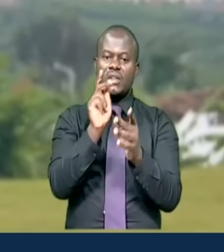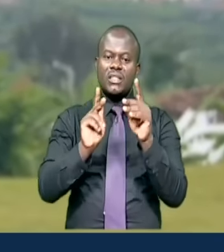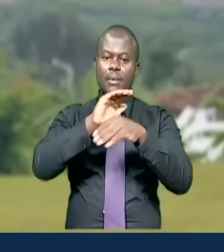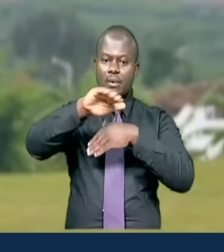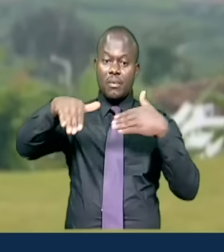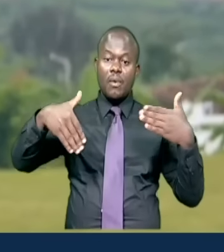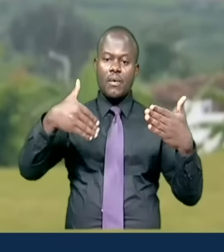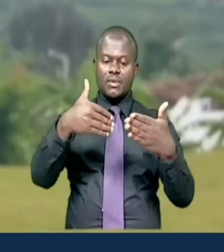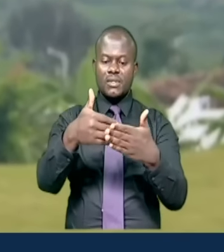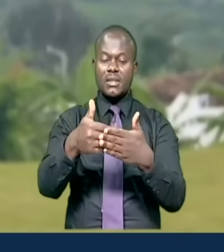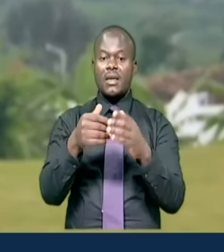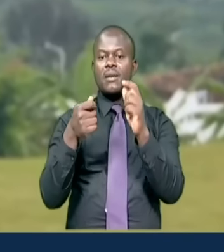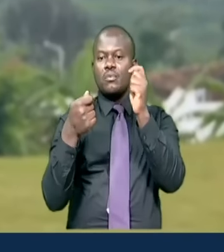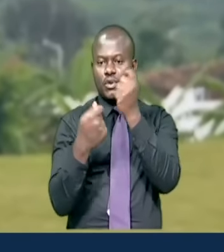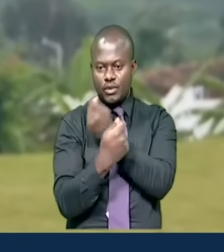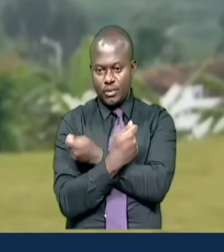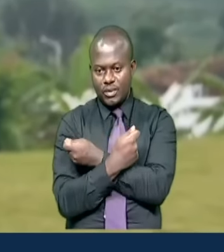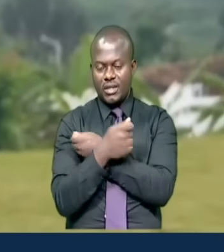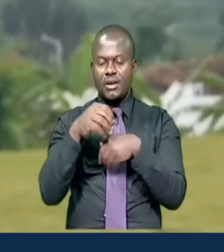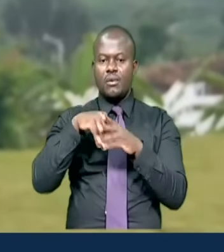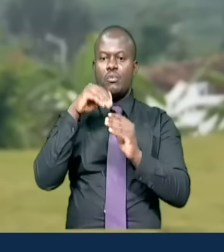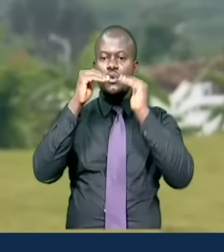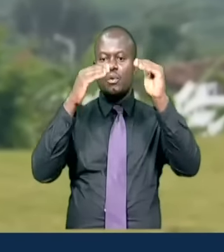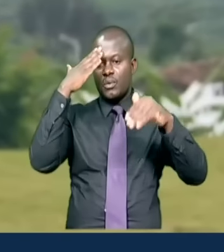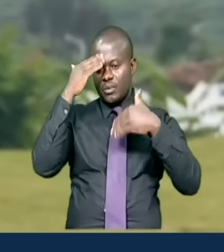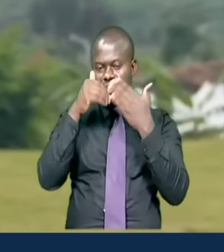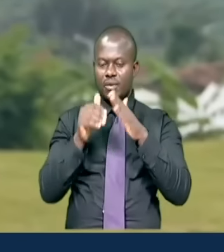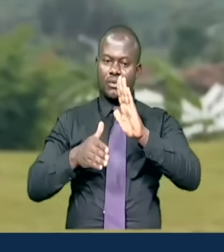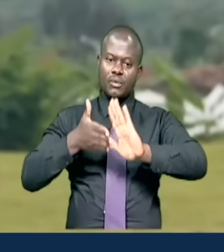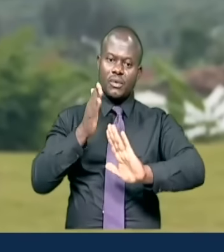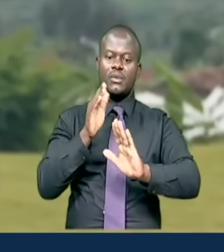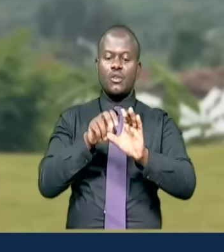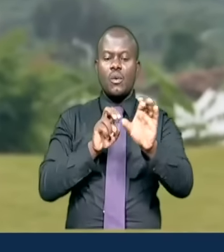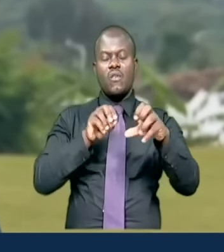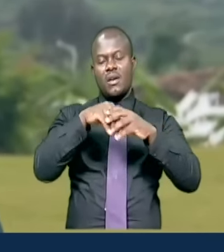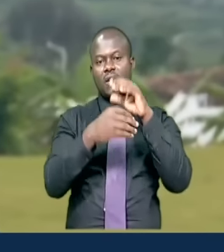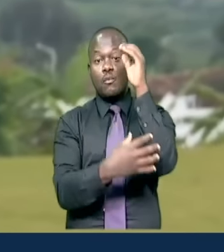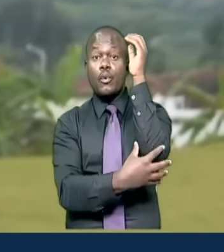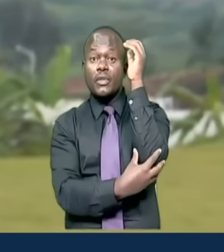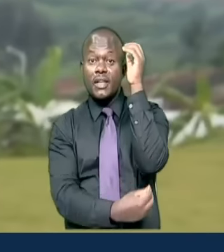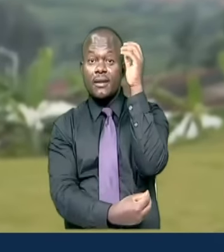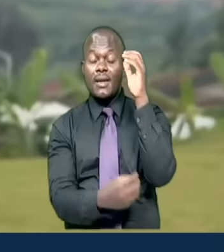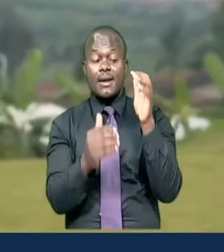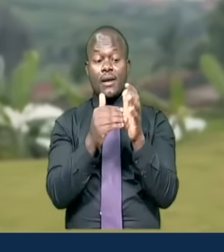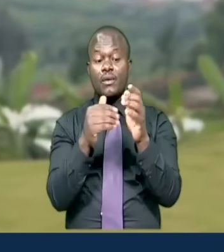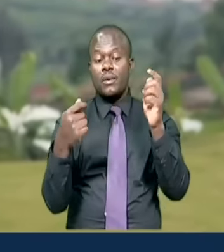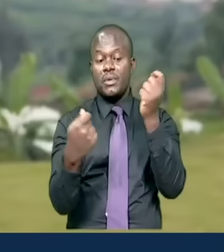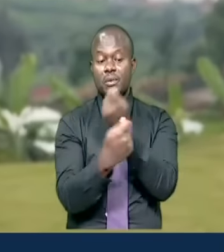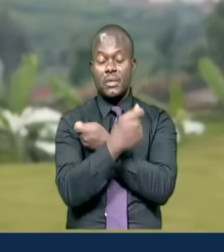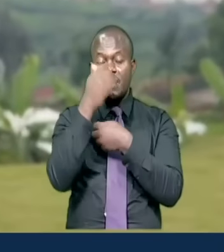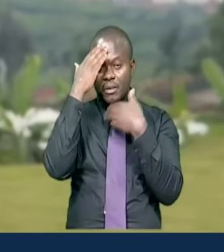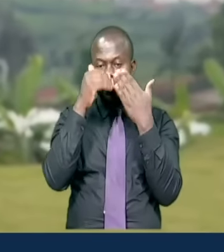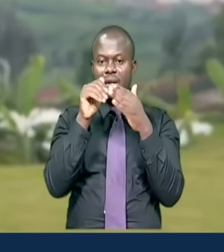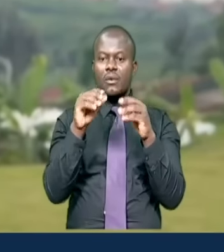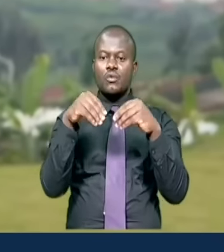abaturage buhinduke mu rwego rwo kugira ngo twihutishe kubakura mu bukene. Buhinduke kuko